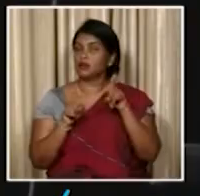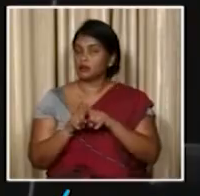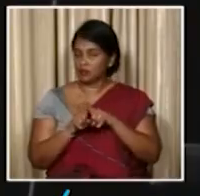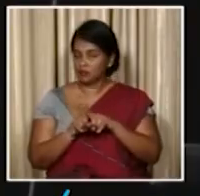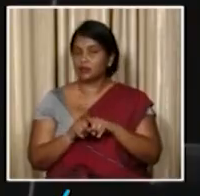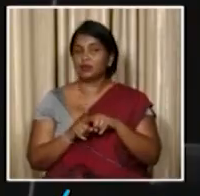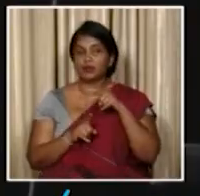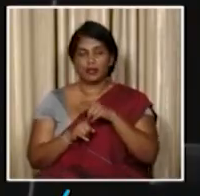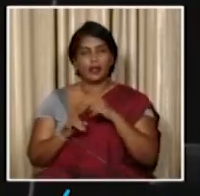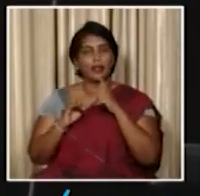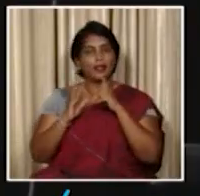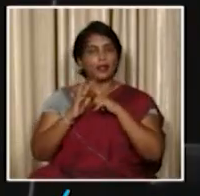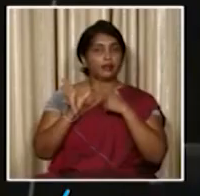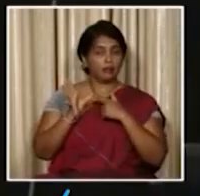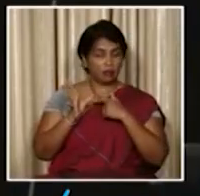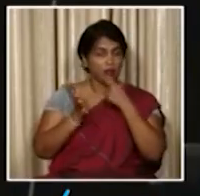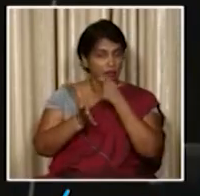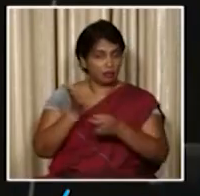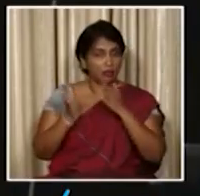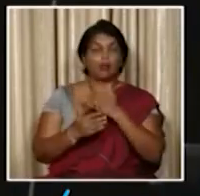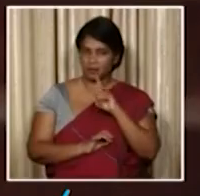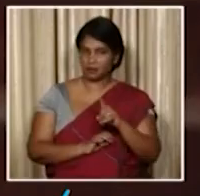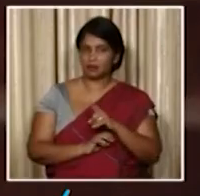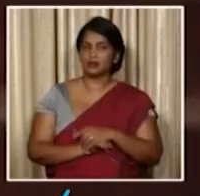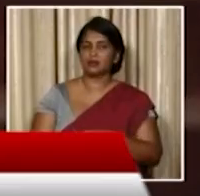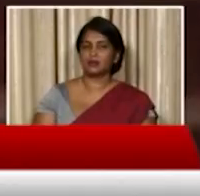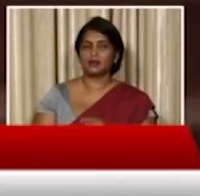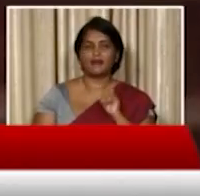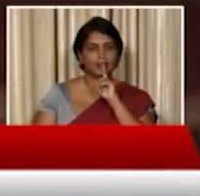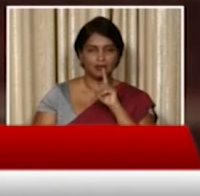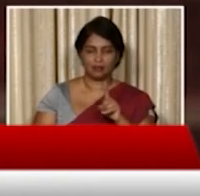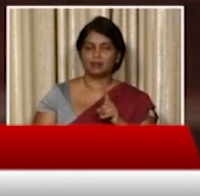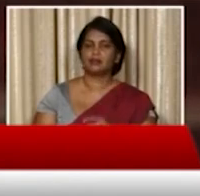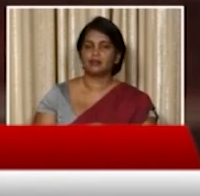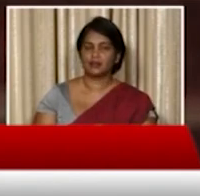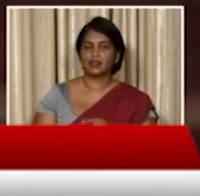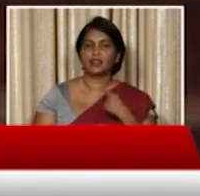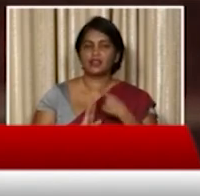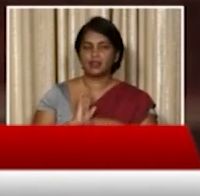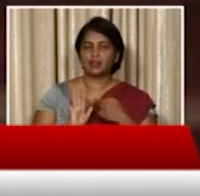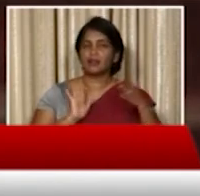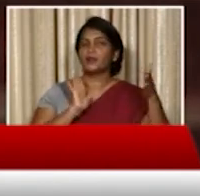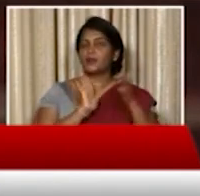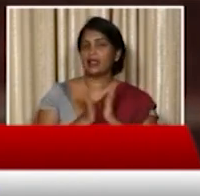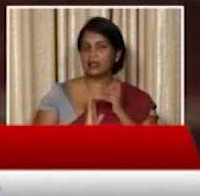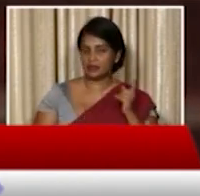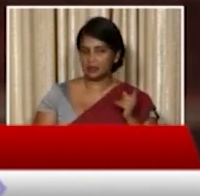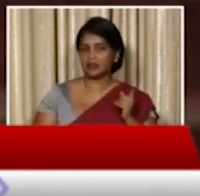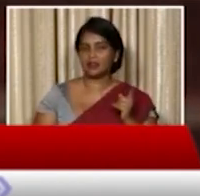විරුද්ධයි. එත්කා ගිවිසුම අත්සන් කරන්න යනවා නම් ඒකටත් අපි විරුද්ධයි. වචනයක් කතා කරනකොට ශ්‍රී ලංකේස පාර්ට් ඔෆ් ඉන්දියා කියන